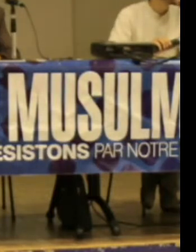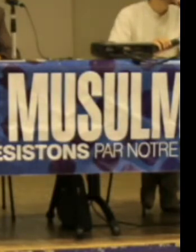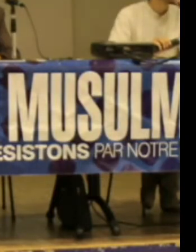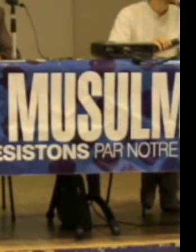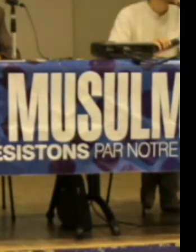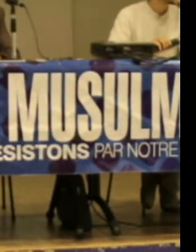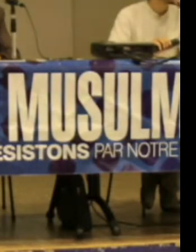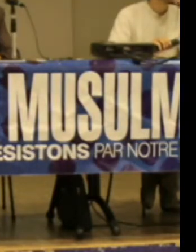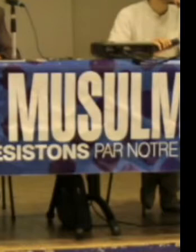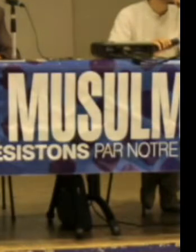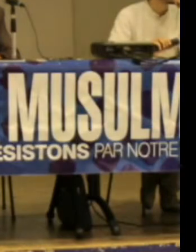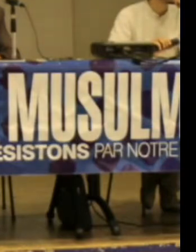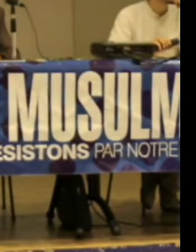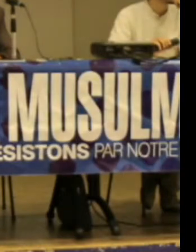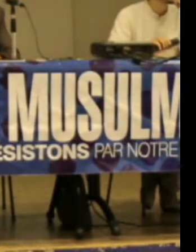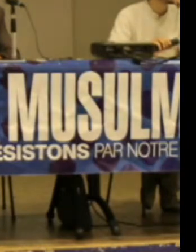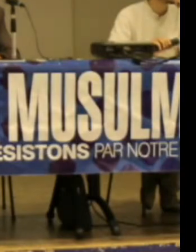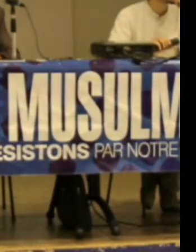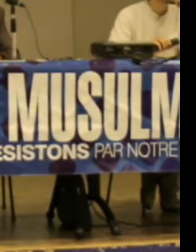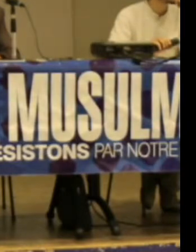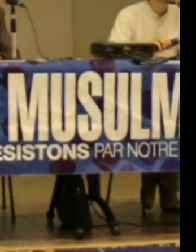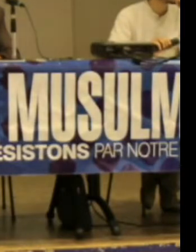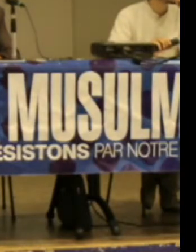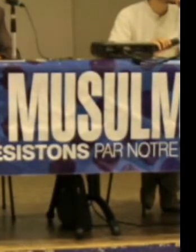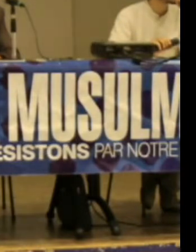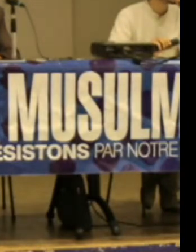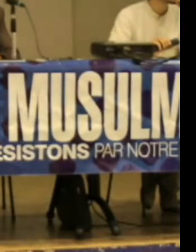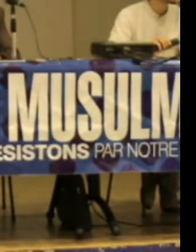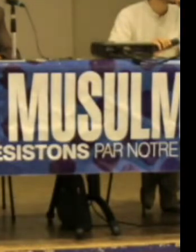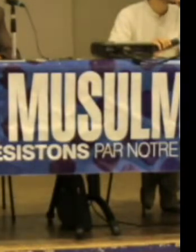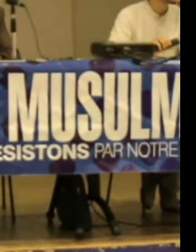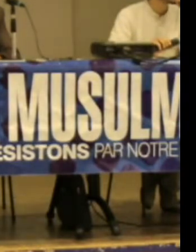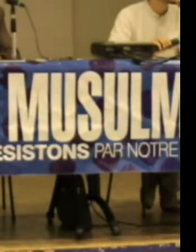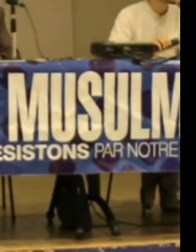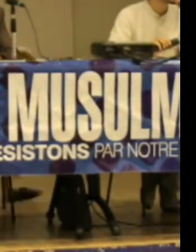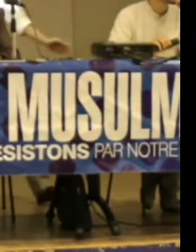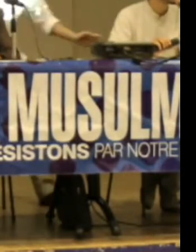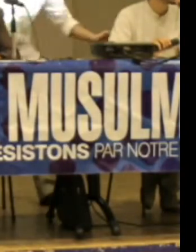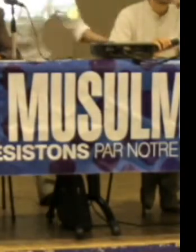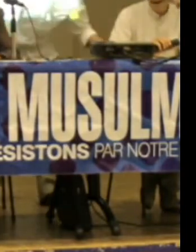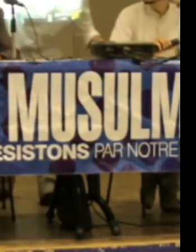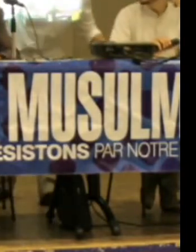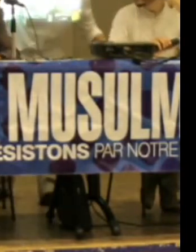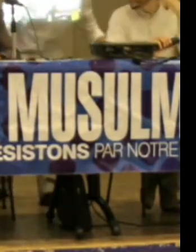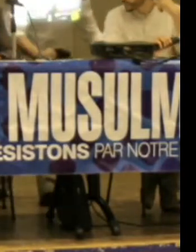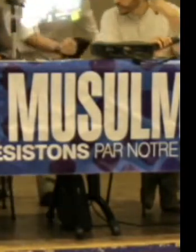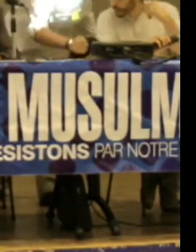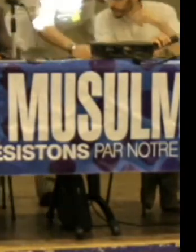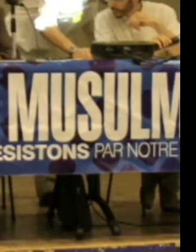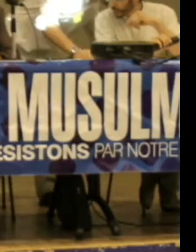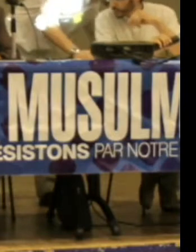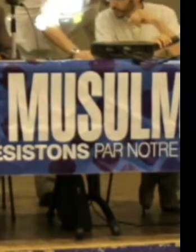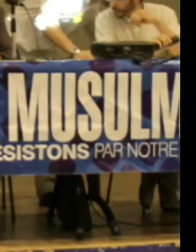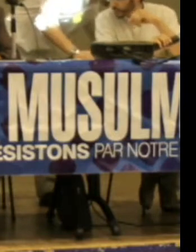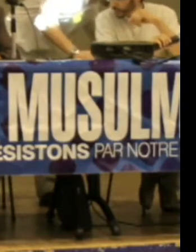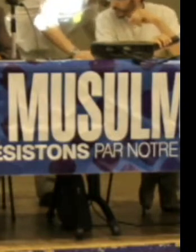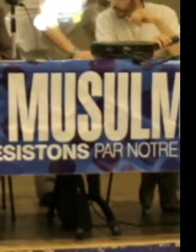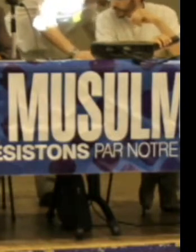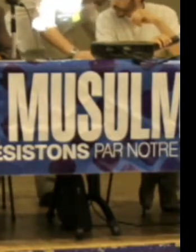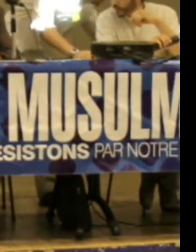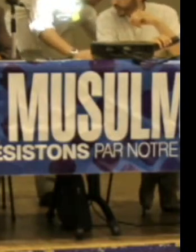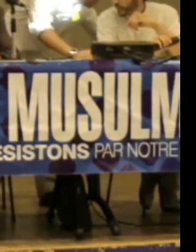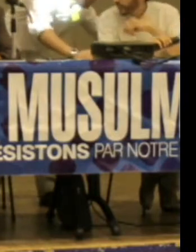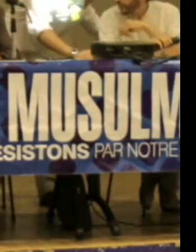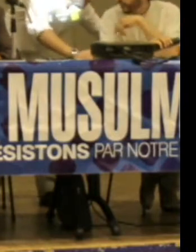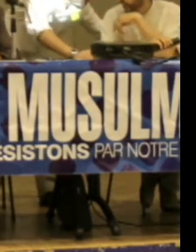sous la forme de questions écrites à la fois écrite et orale. Donc vous allez avoir quelques petites feuilles qui vont circuler dans la salle